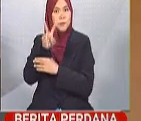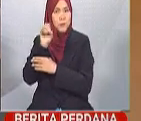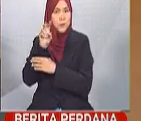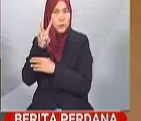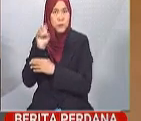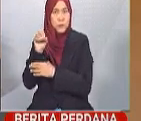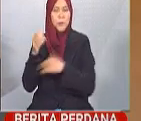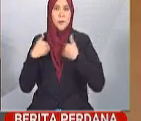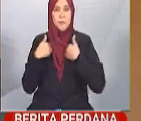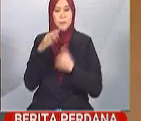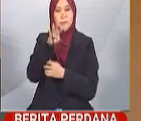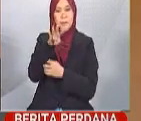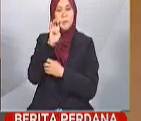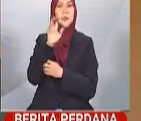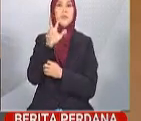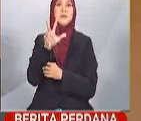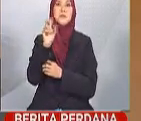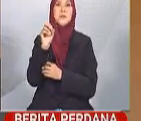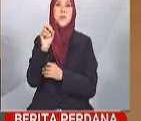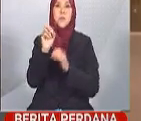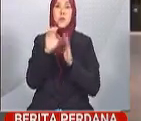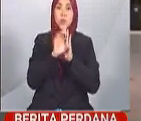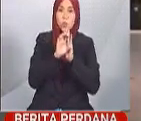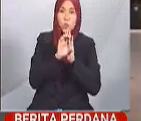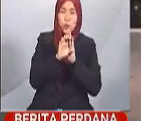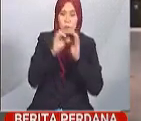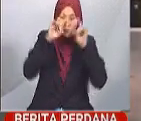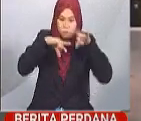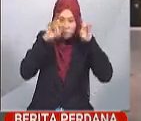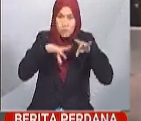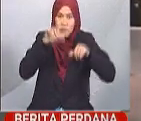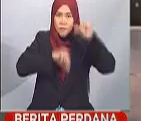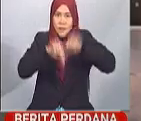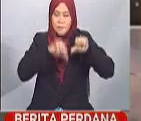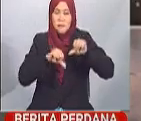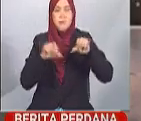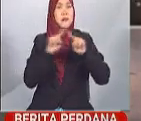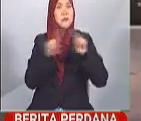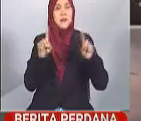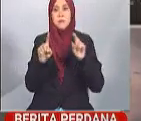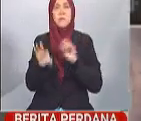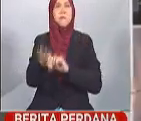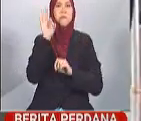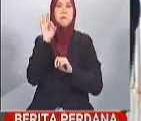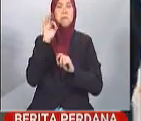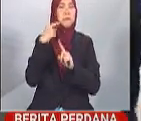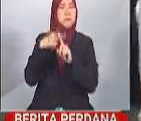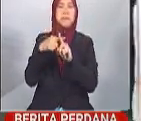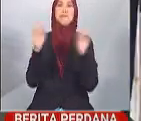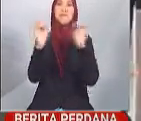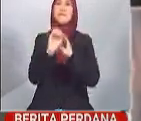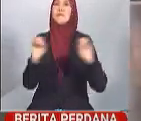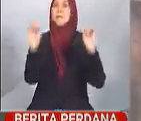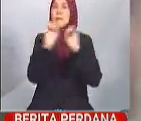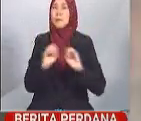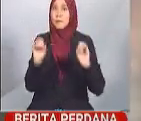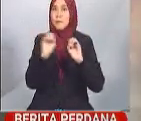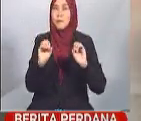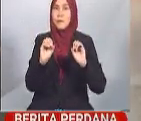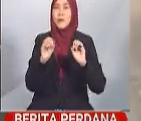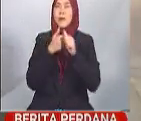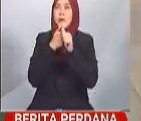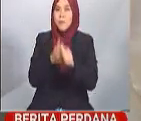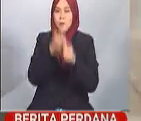sebanyak 430 sampel telah diuji ceritakan ini si ada sampel di kesan positif changyin